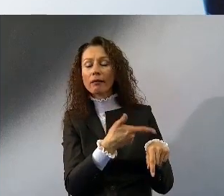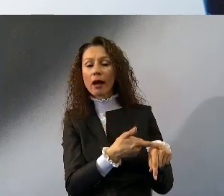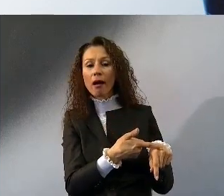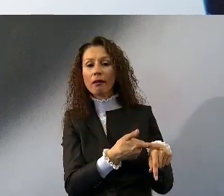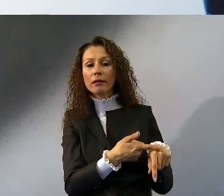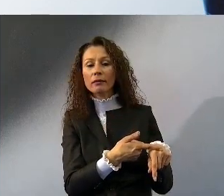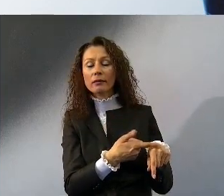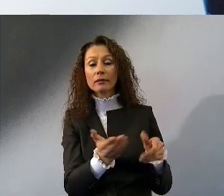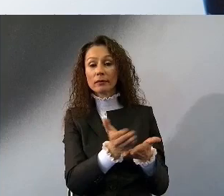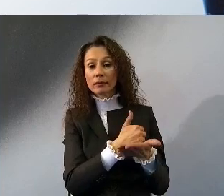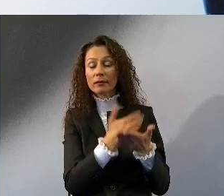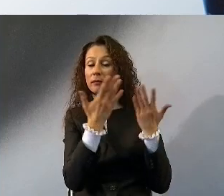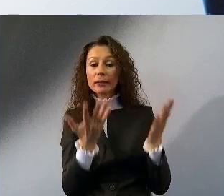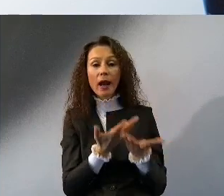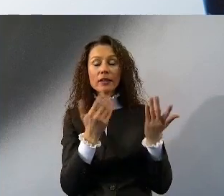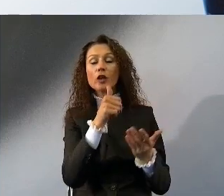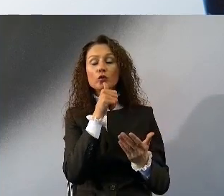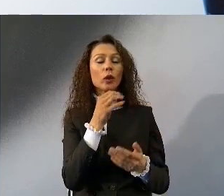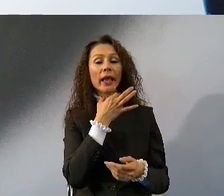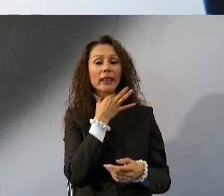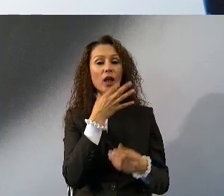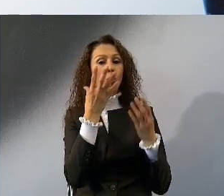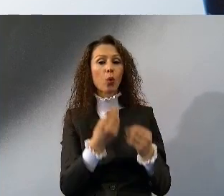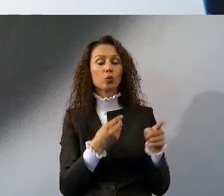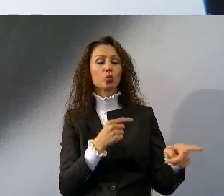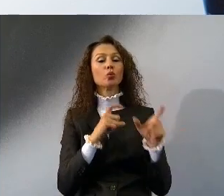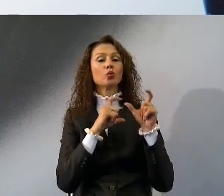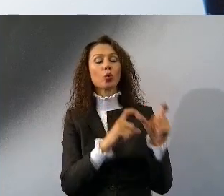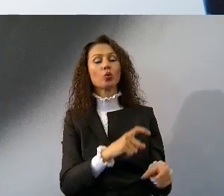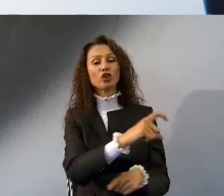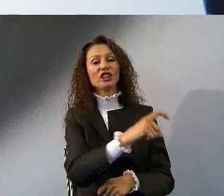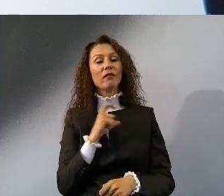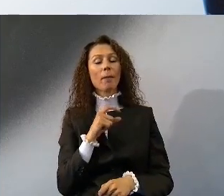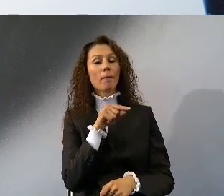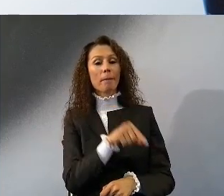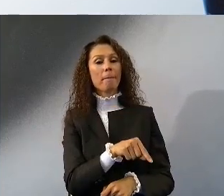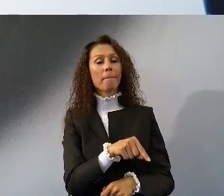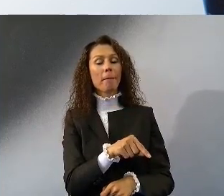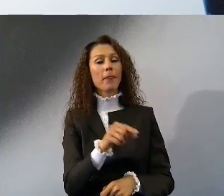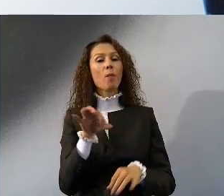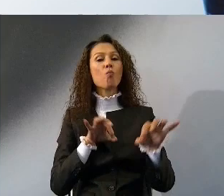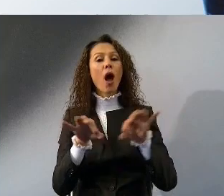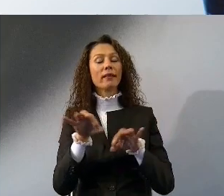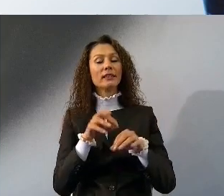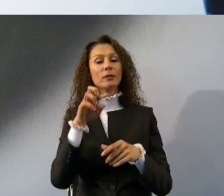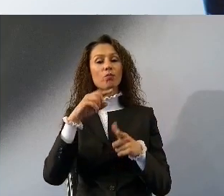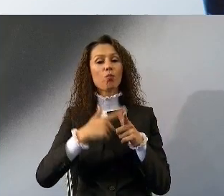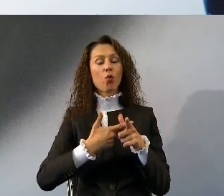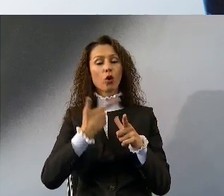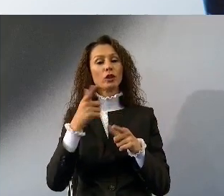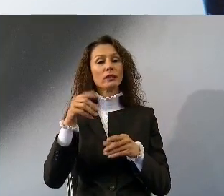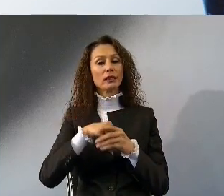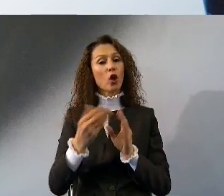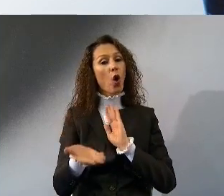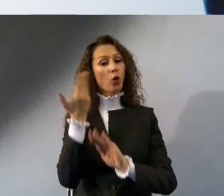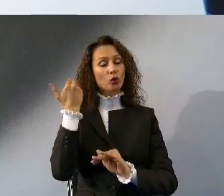ekonomik elde edilir ve ne kadar suya ihtiyaç olur sorusunun cevabını klasik bir mühendislik projesi mantığıyla